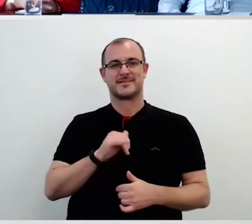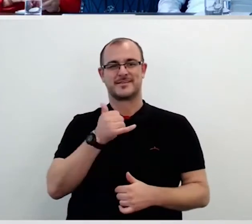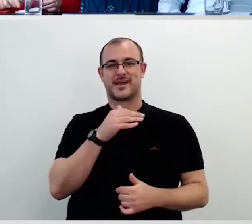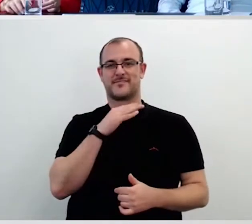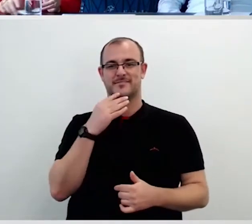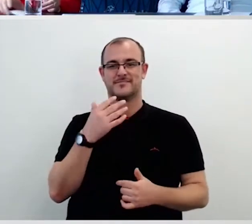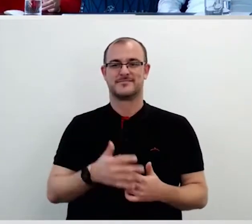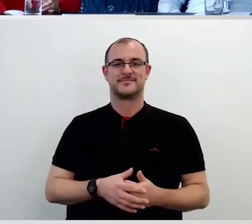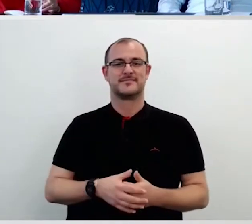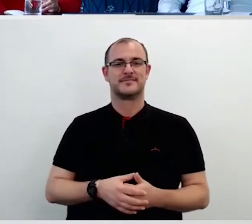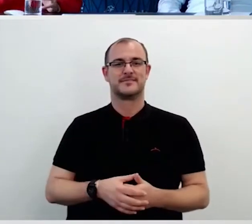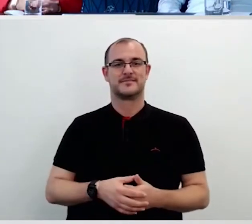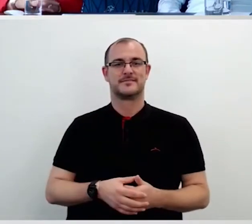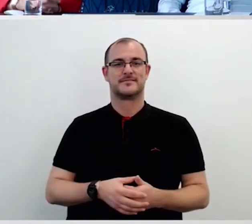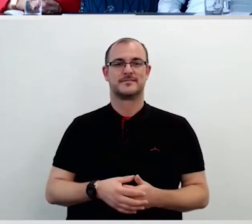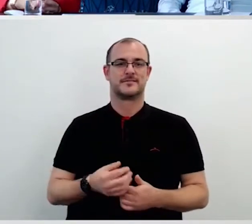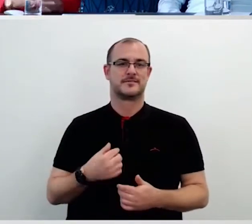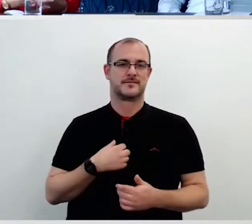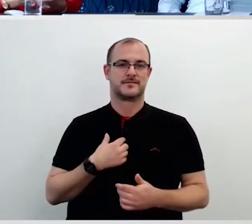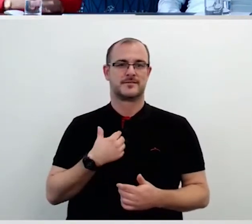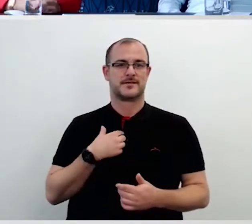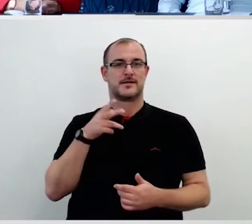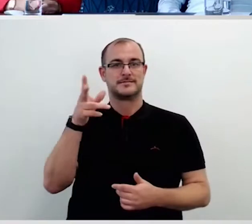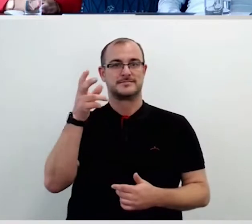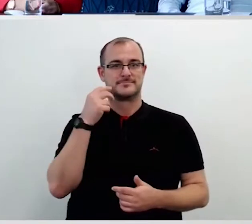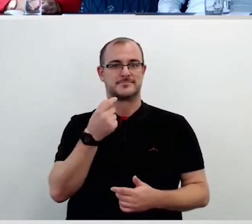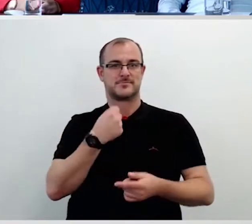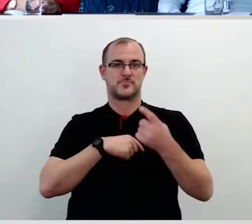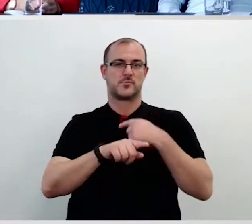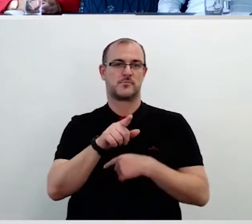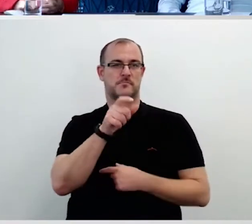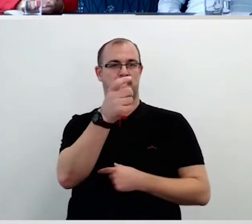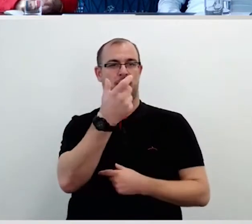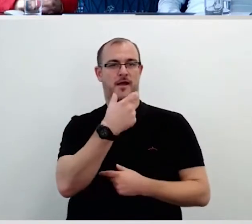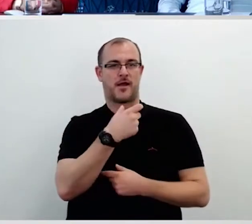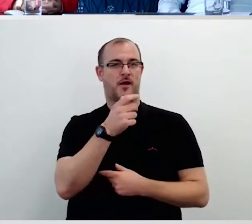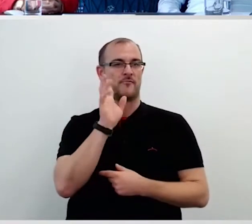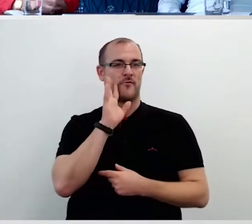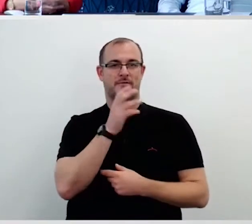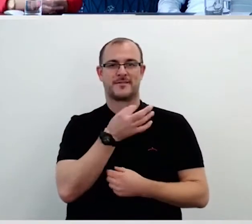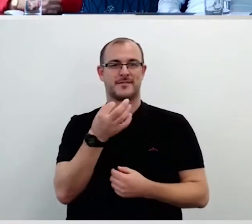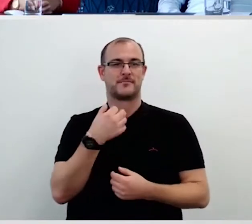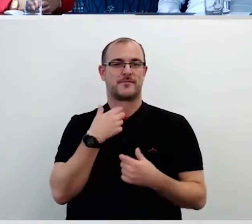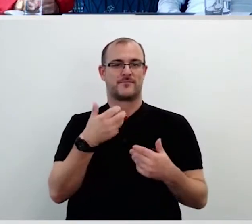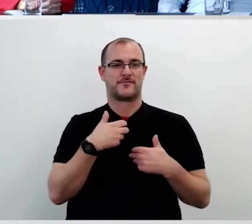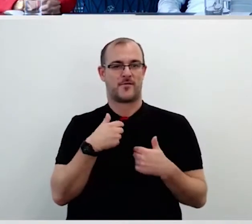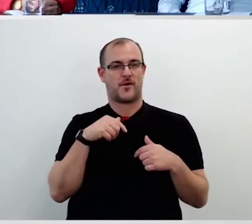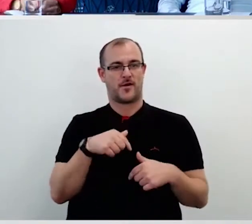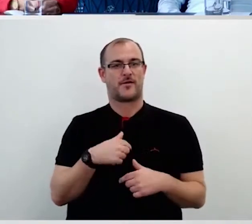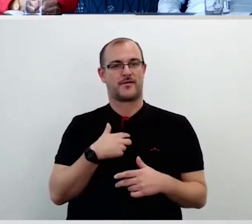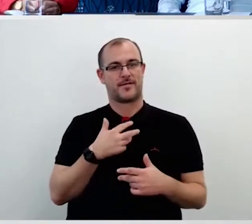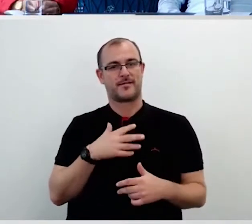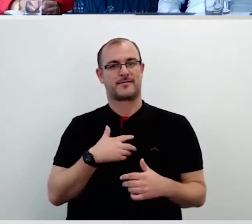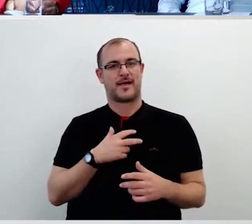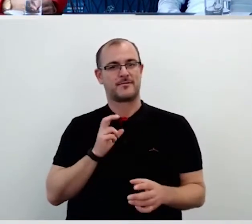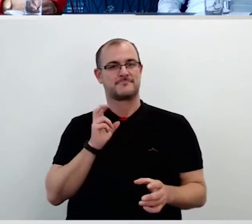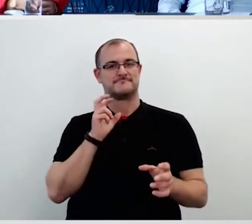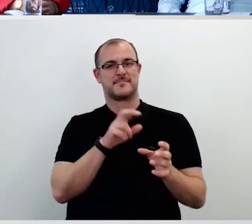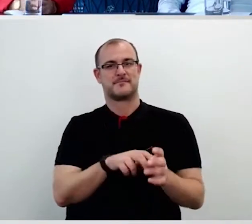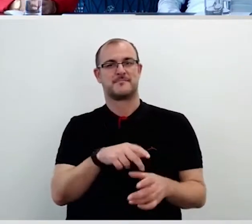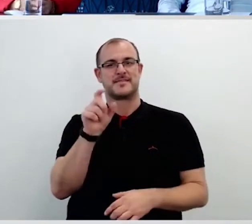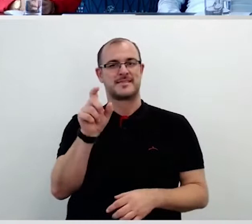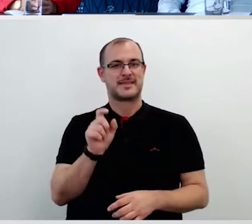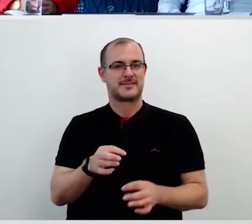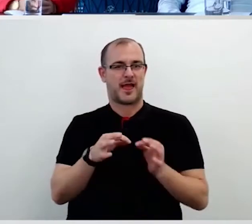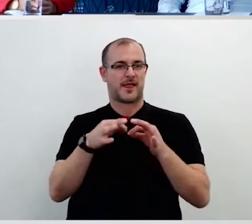Dank. Ich habe Sie gehört, Sie mich nur noch nicht. Aber ich freue mich wirklich sehr, dass wir heute live bei dem Digitaltag